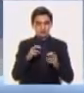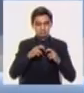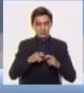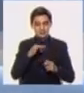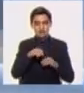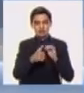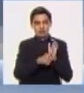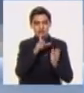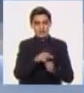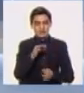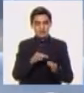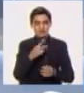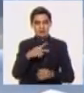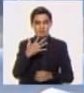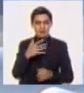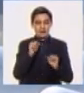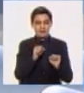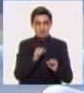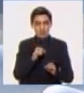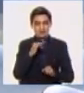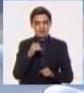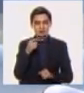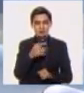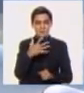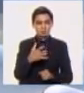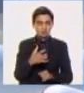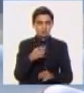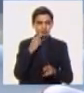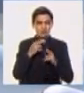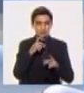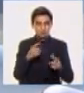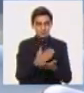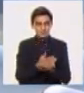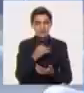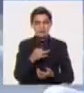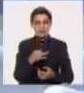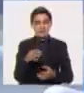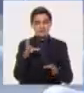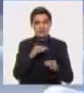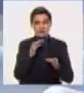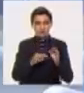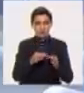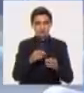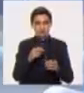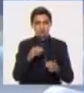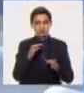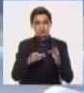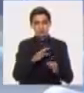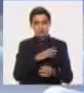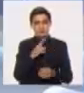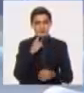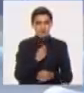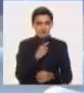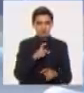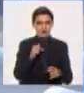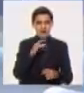16 сотталушы, 25 адвокат, 1500-ге жуық жәбірленуші бар. Сотталушылардың барлығы әскерилер. Олар арыстағы нөмірі